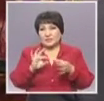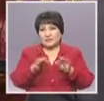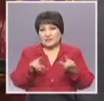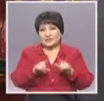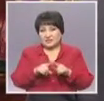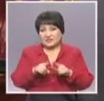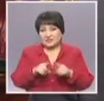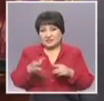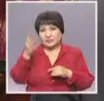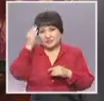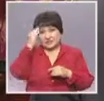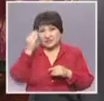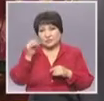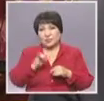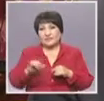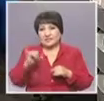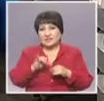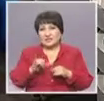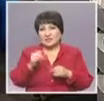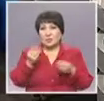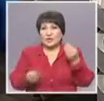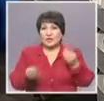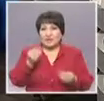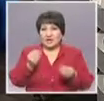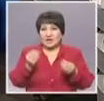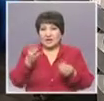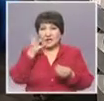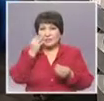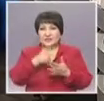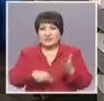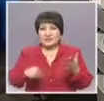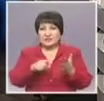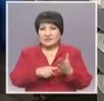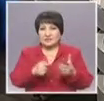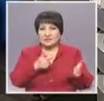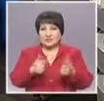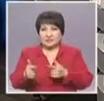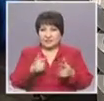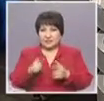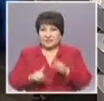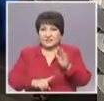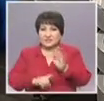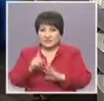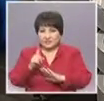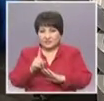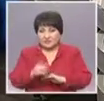универсиада ойынына Алматы қаласының дайындығы басталып кетті. Бұның жаңағы